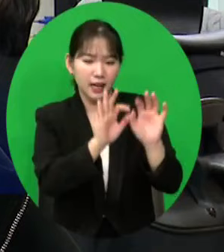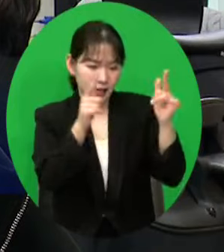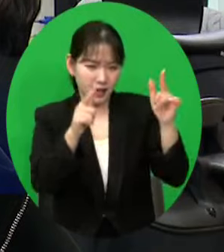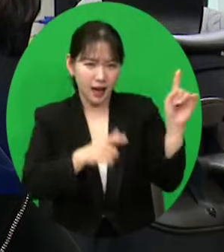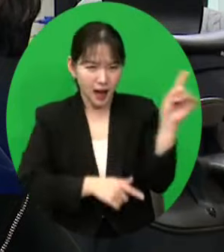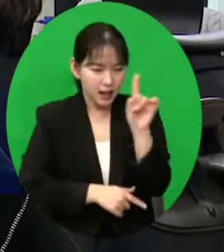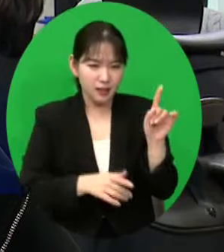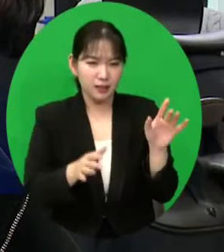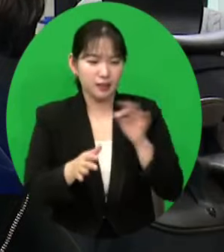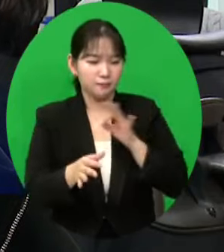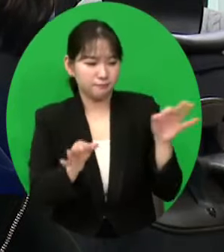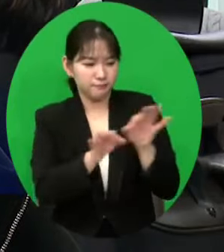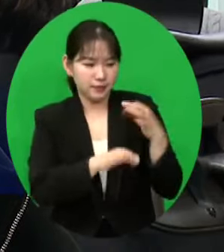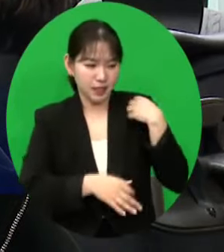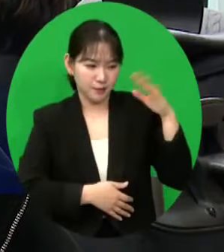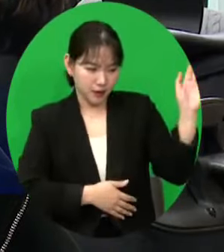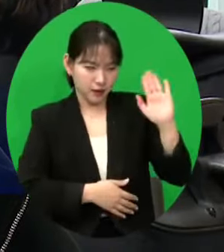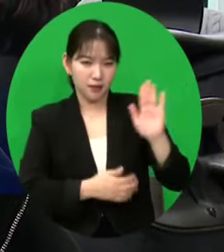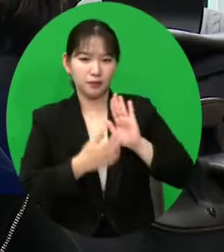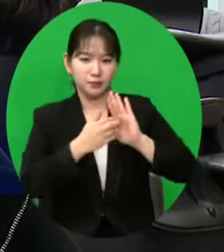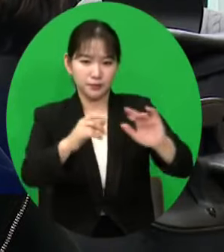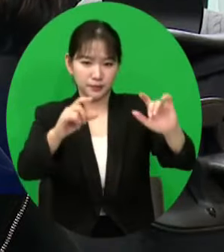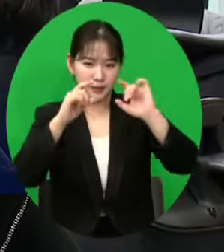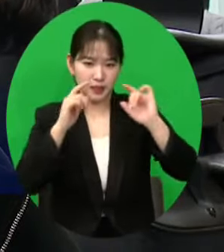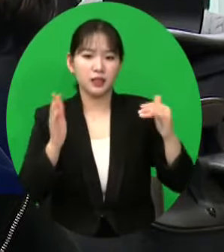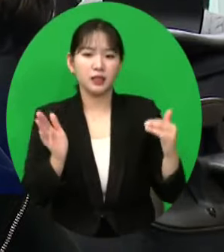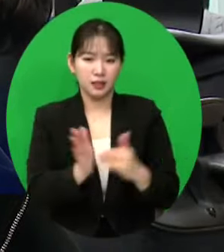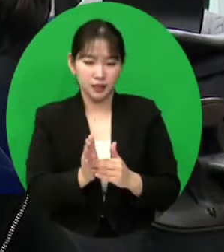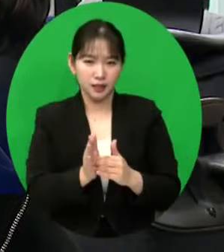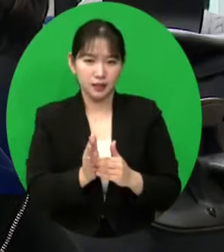전혀 분담하지 않겠다라고